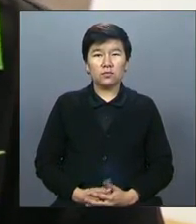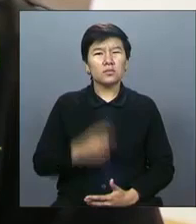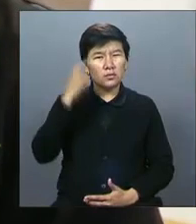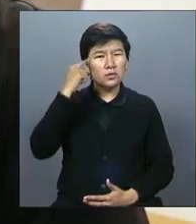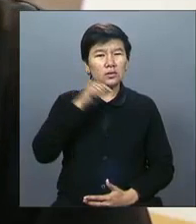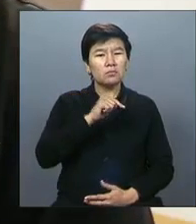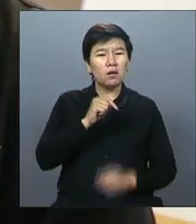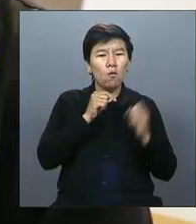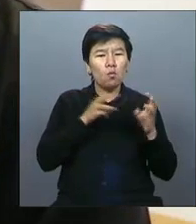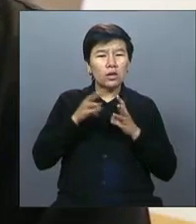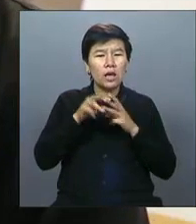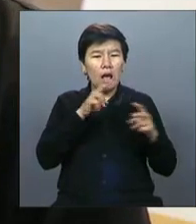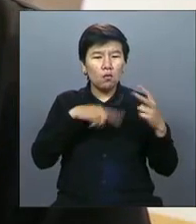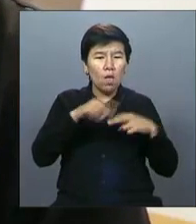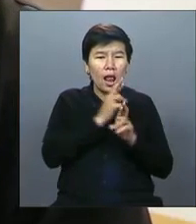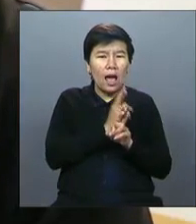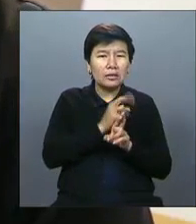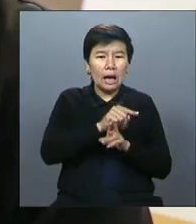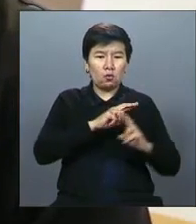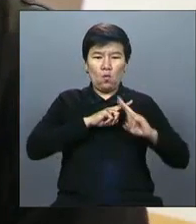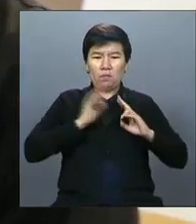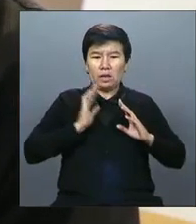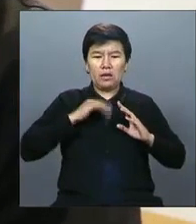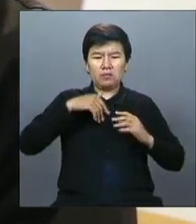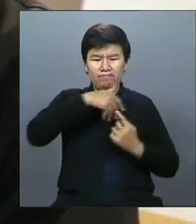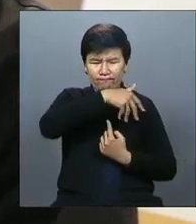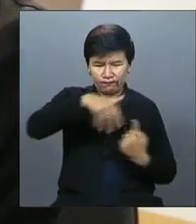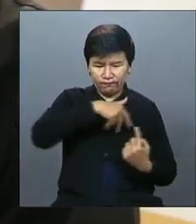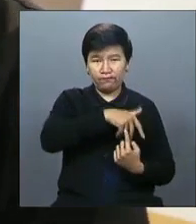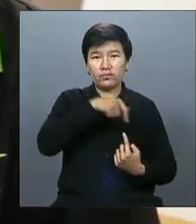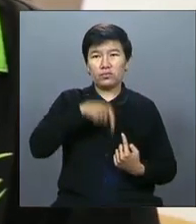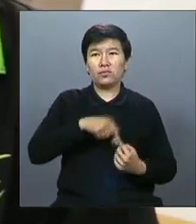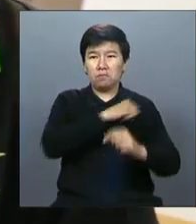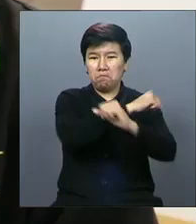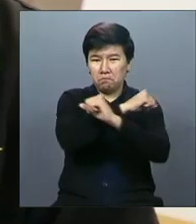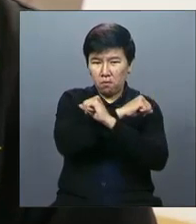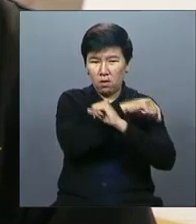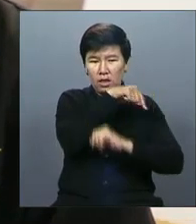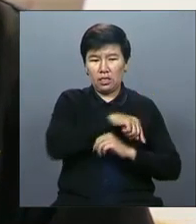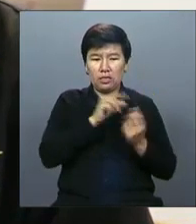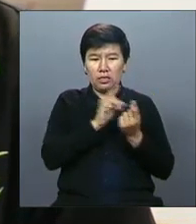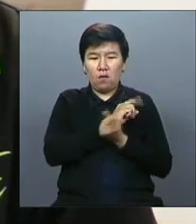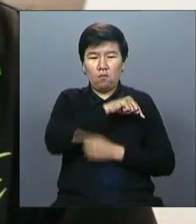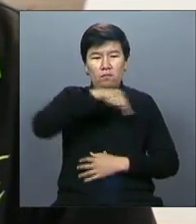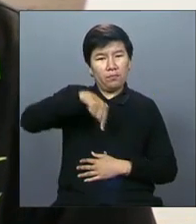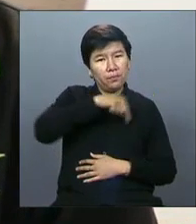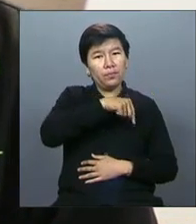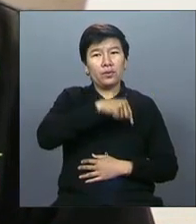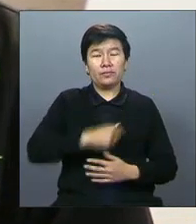ดั้งเดิมไม่ได้ทำเพื่อตนเองนะครับเพื่อปกป้องให้กับสังคมชุมชนเ